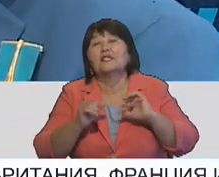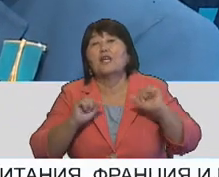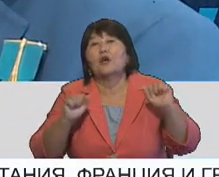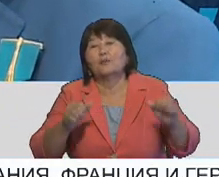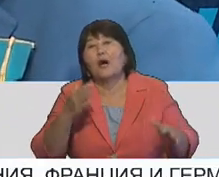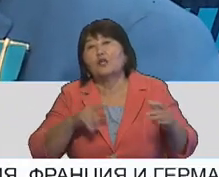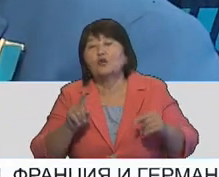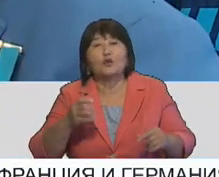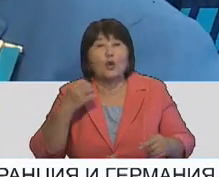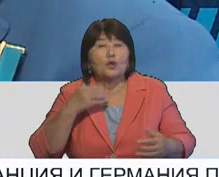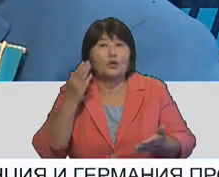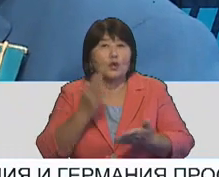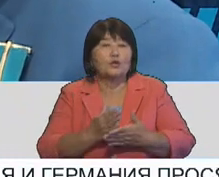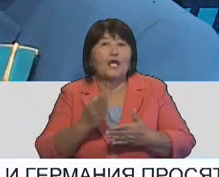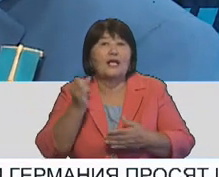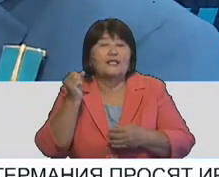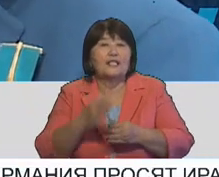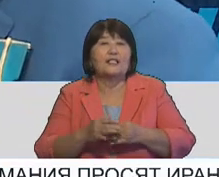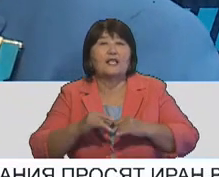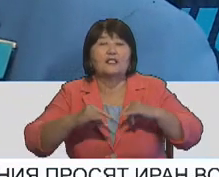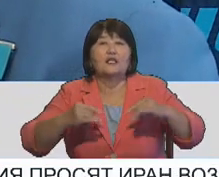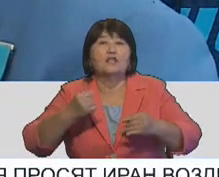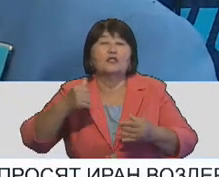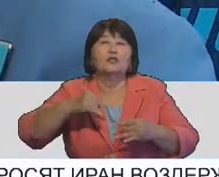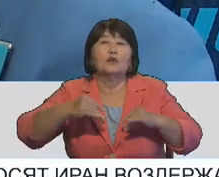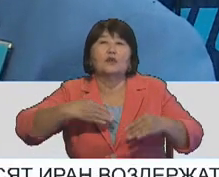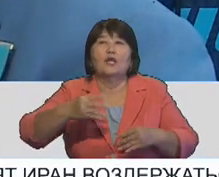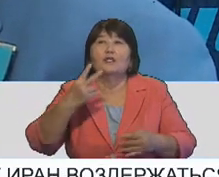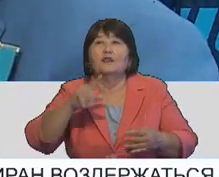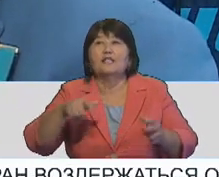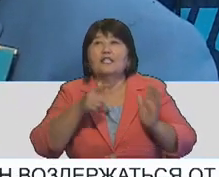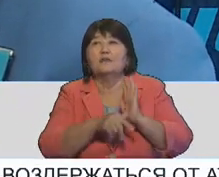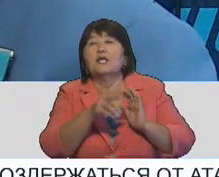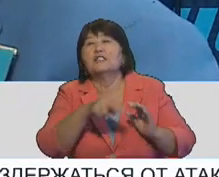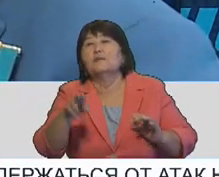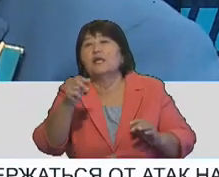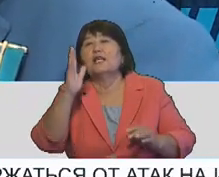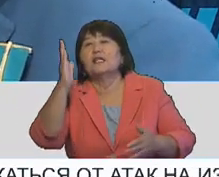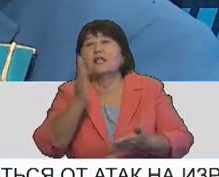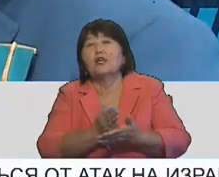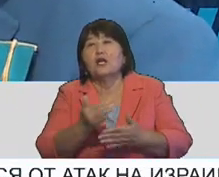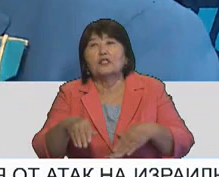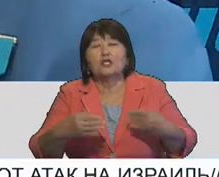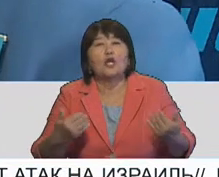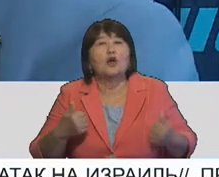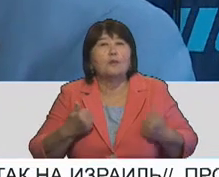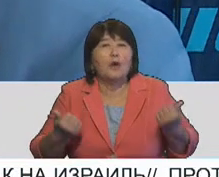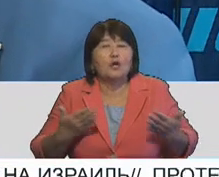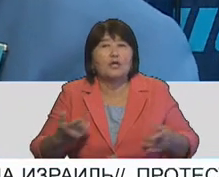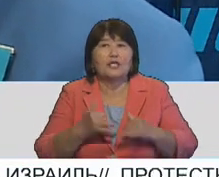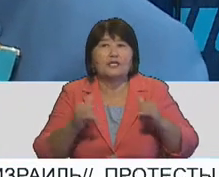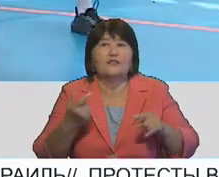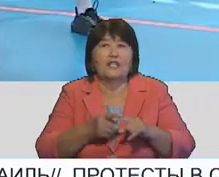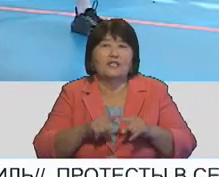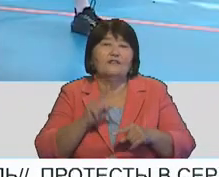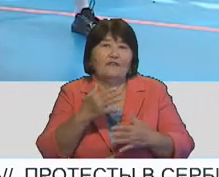Радует, что в Кызылорде строится центр настольного тенниса стоимостью 2,7 миллиарда тенге. Это даст большой толчок к развитию этого вида